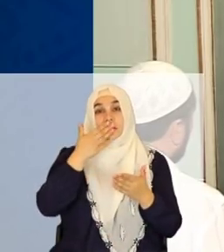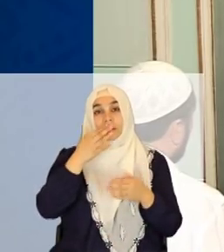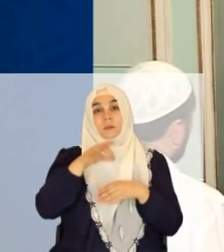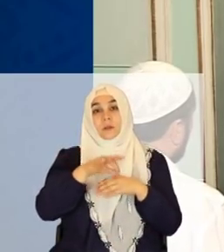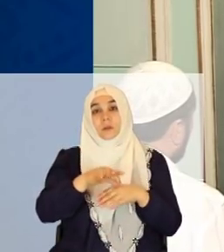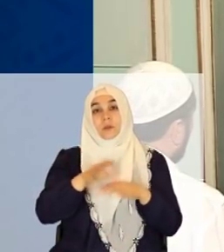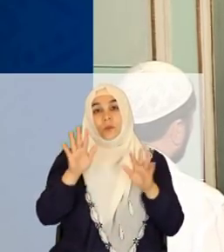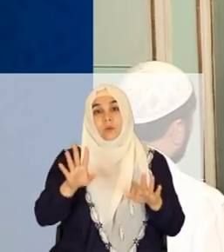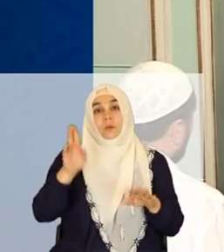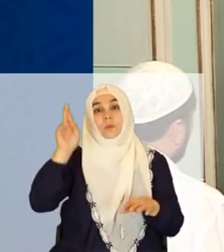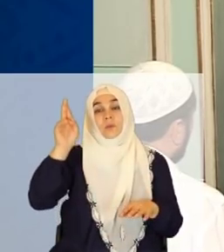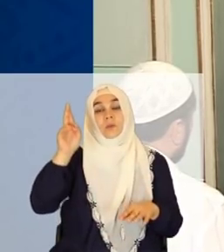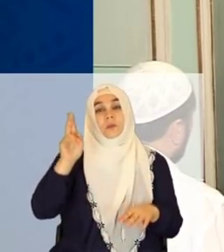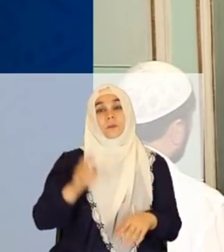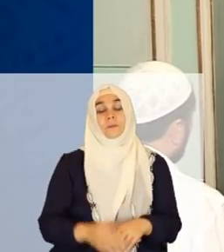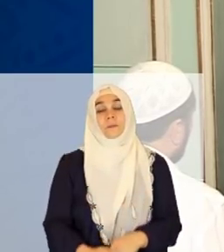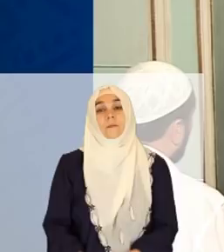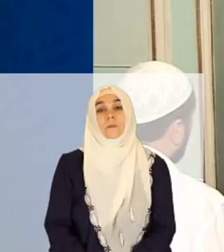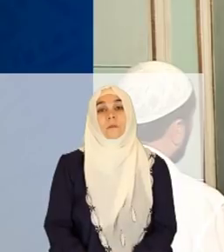qiladi faqat Alloh uchun.